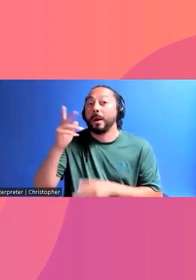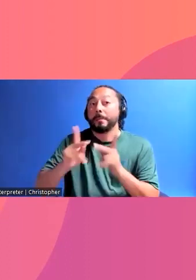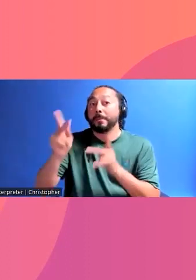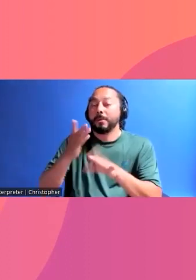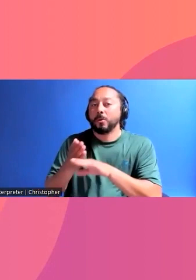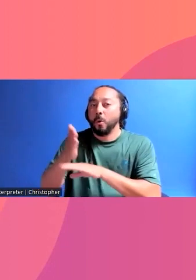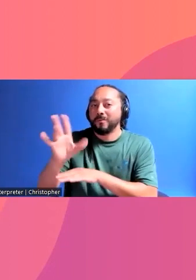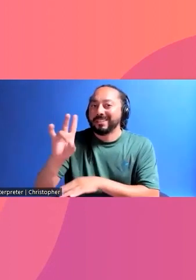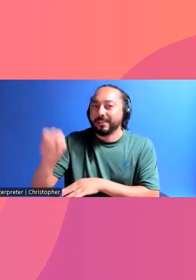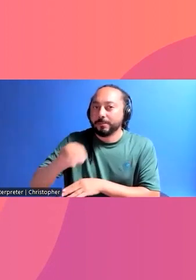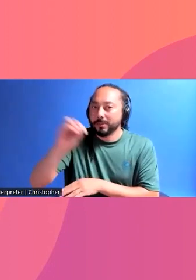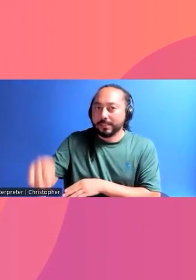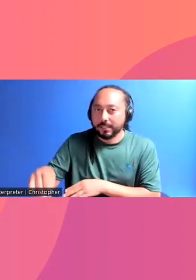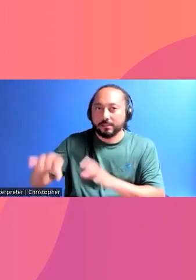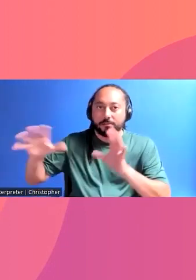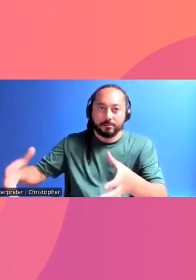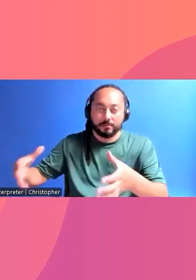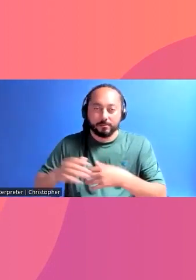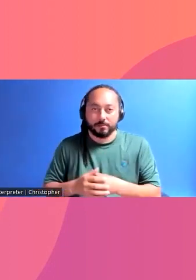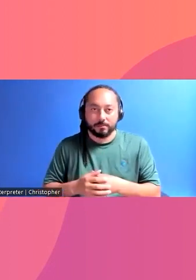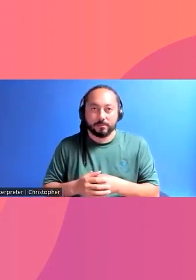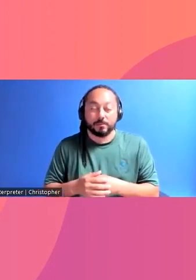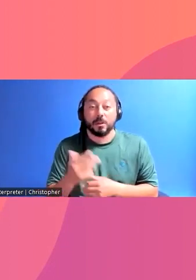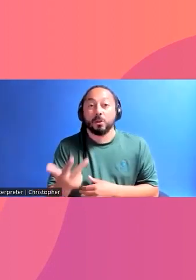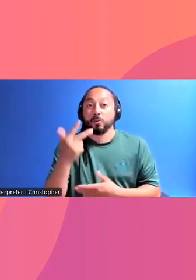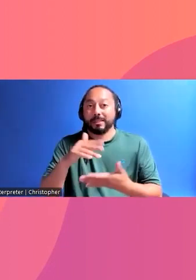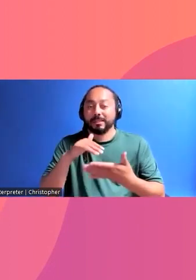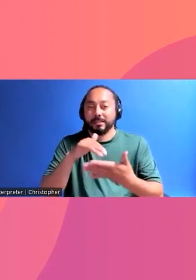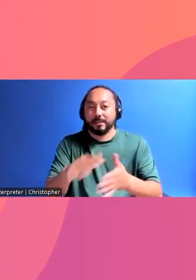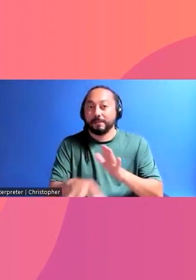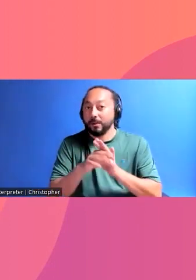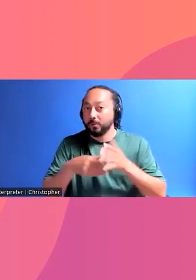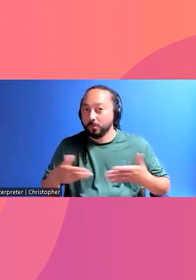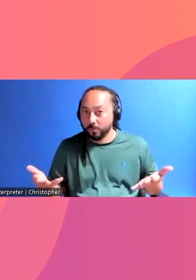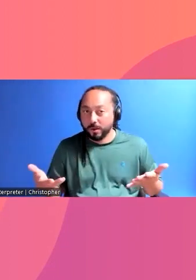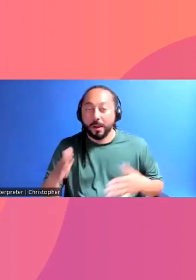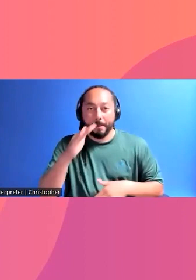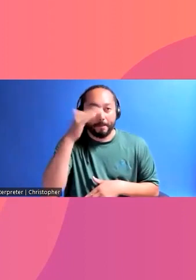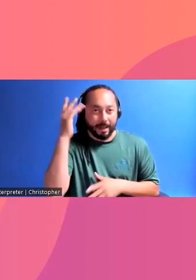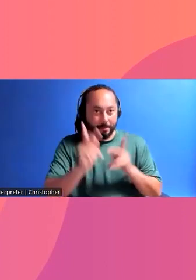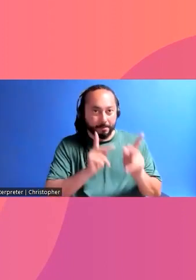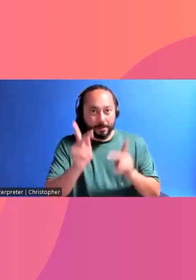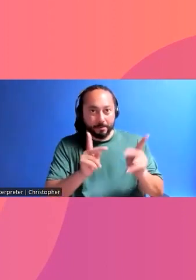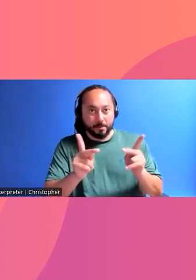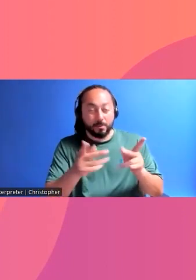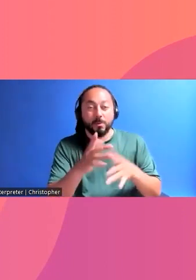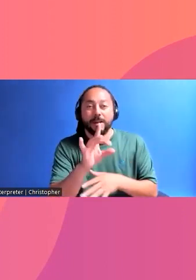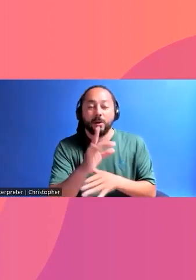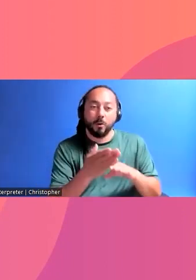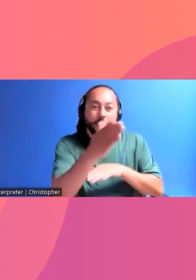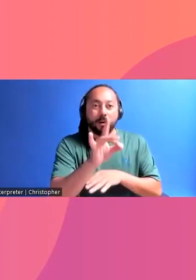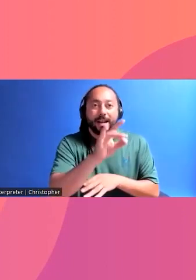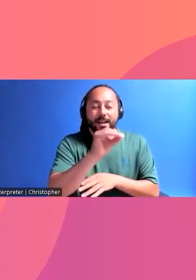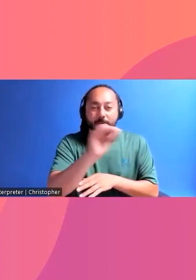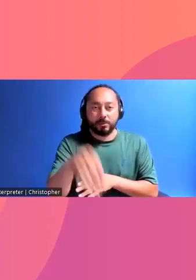majorité de l'échantillon des participants. Et dans plus de 70% des études, les participants blancs comptaient pour plus